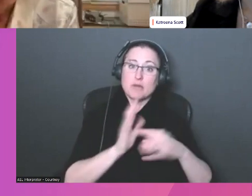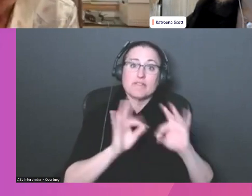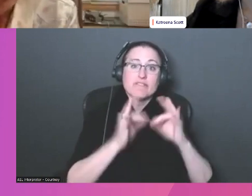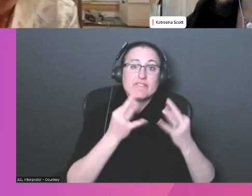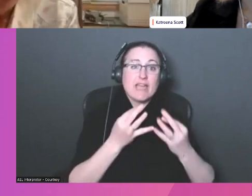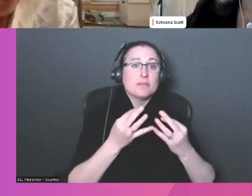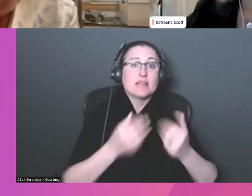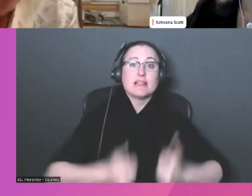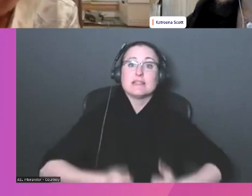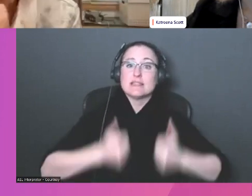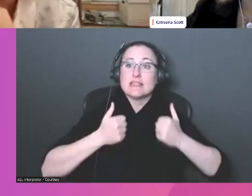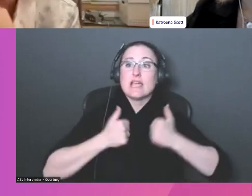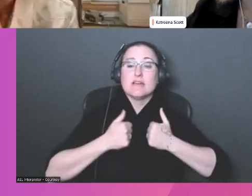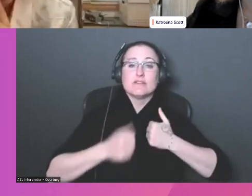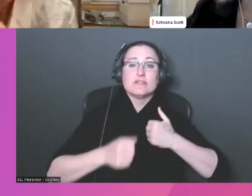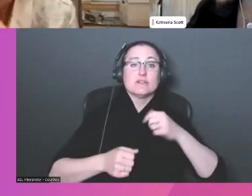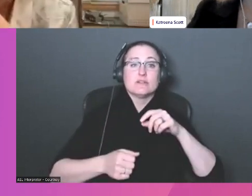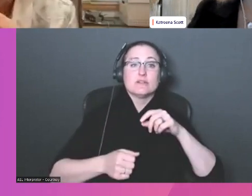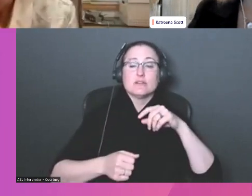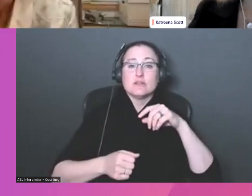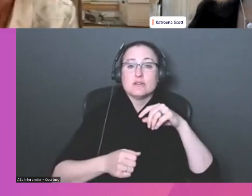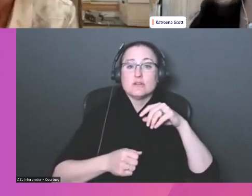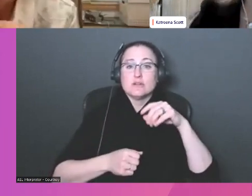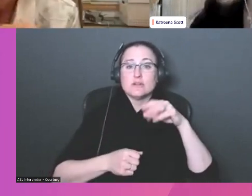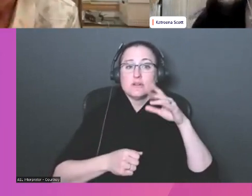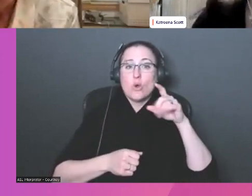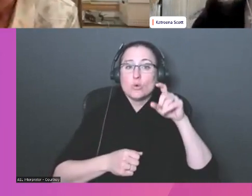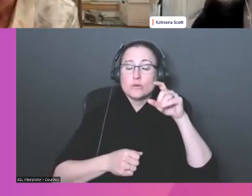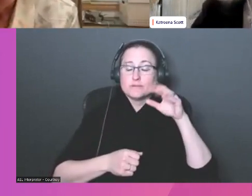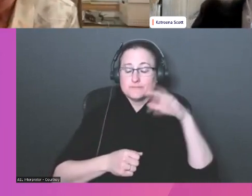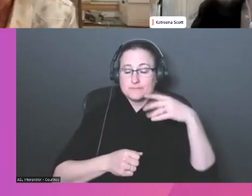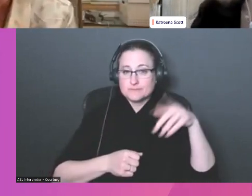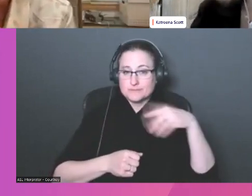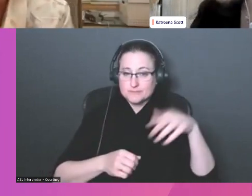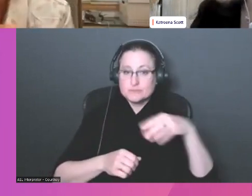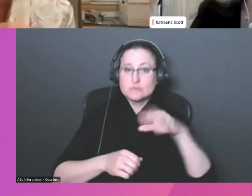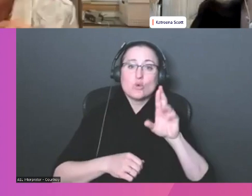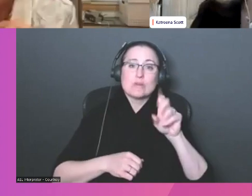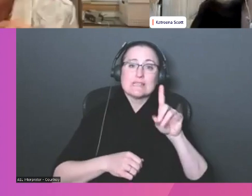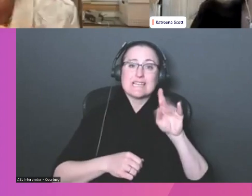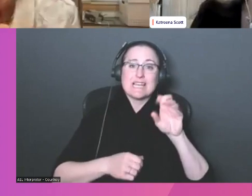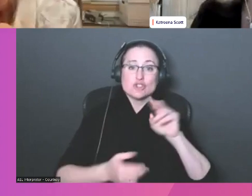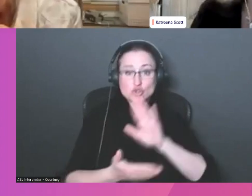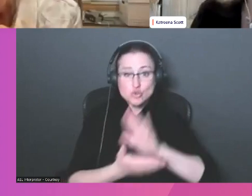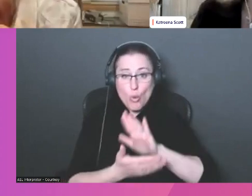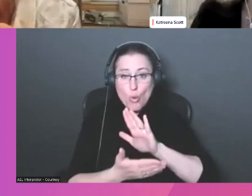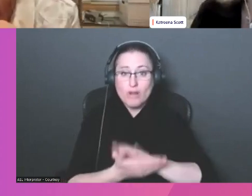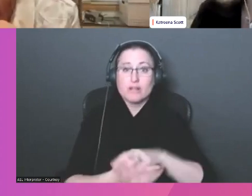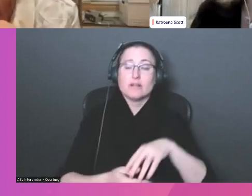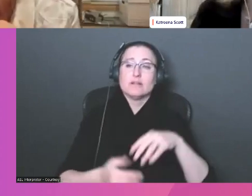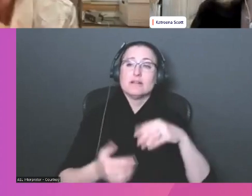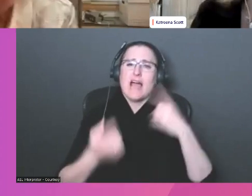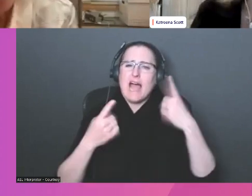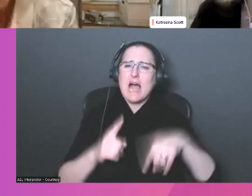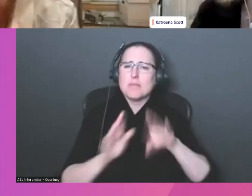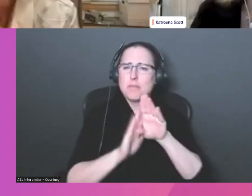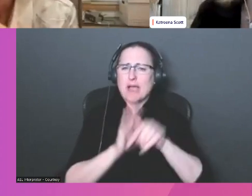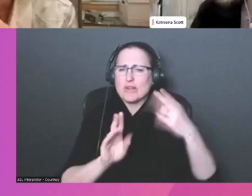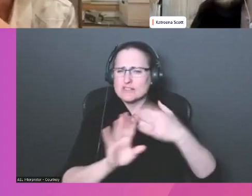et leurs familles étaient dans des pensionnats indiens, ils faisaient l'objet de maltraitance lorsqu'ils étaient enfants, il y a toutes sortes